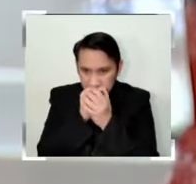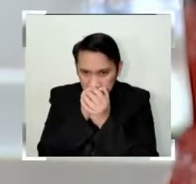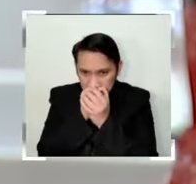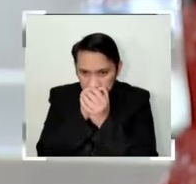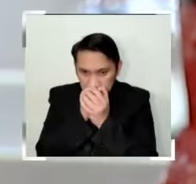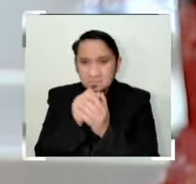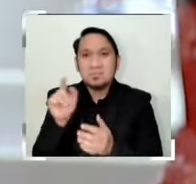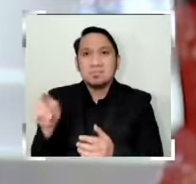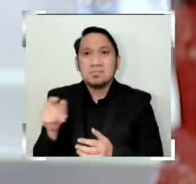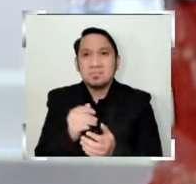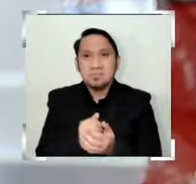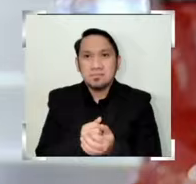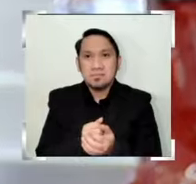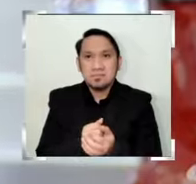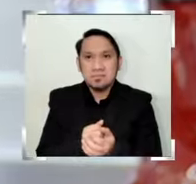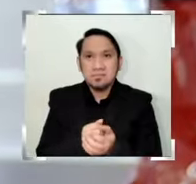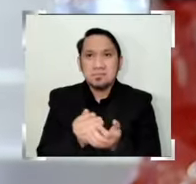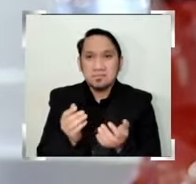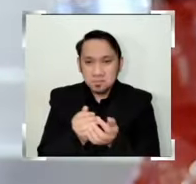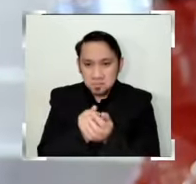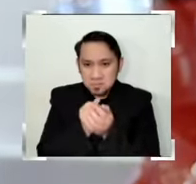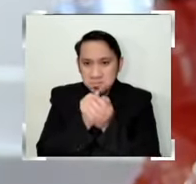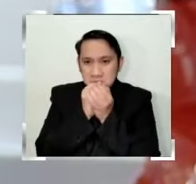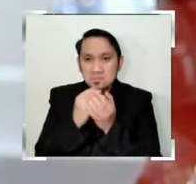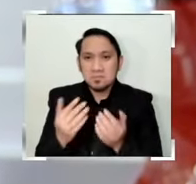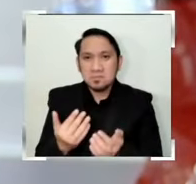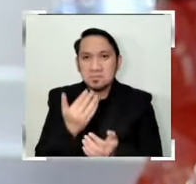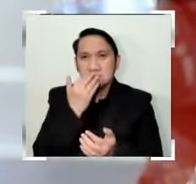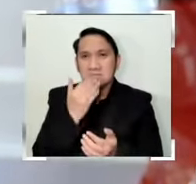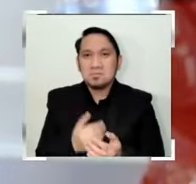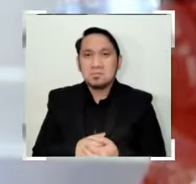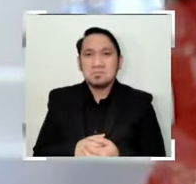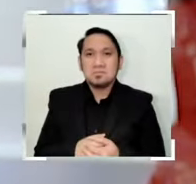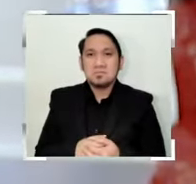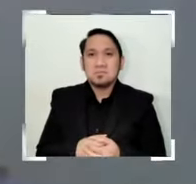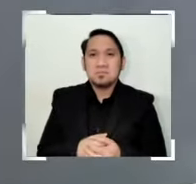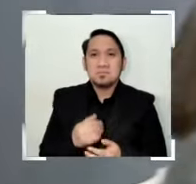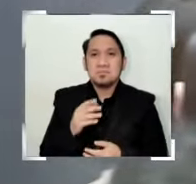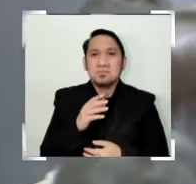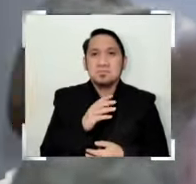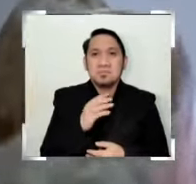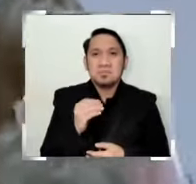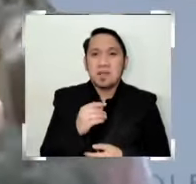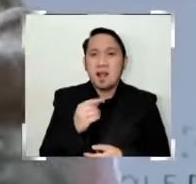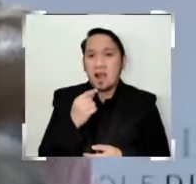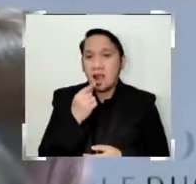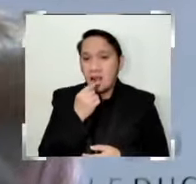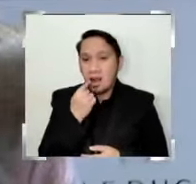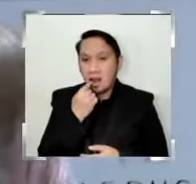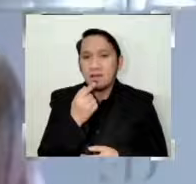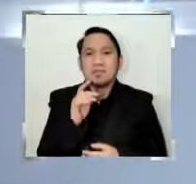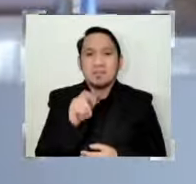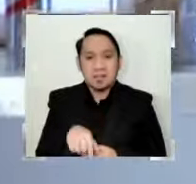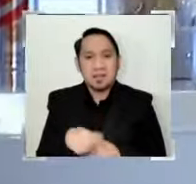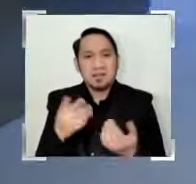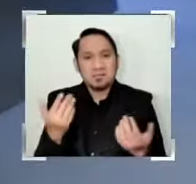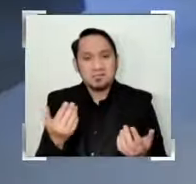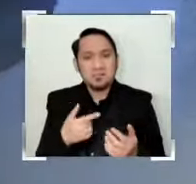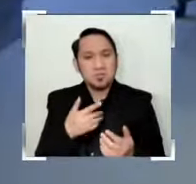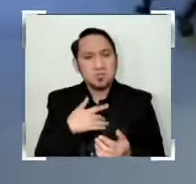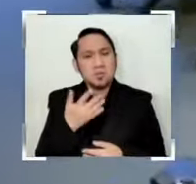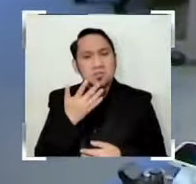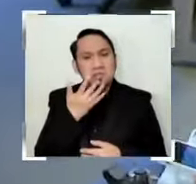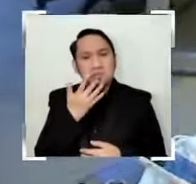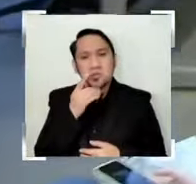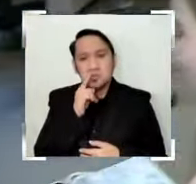you don't chew, you just let it melt, right? But also move it around your tongue. Binigyang diin din niya ang kahalagahan ng cacao